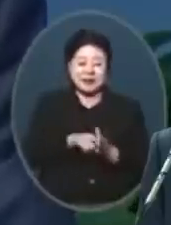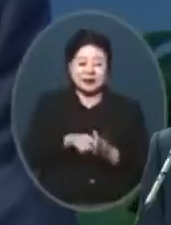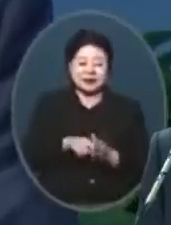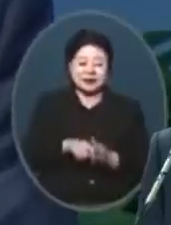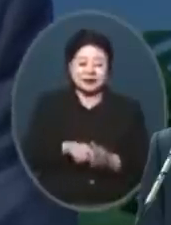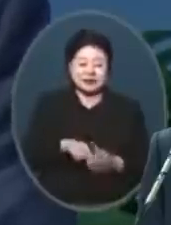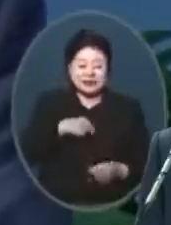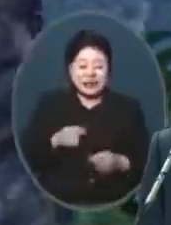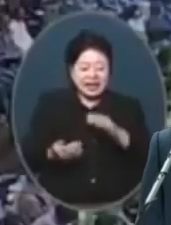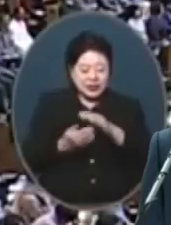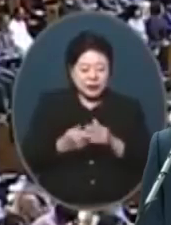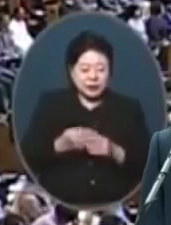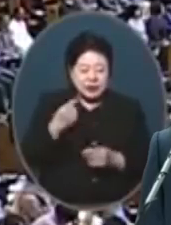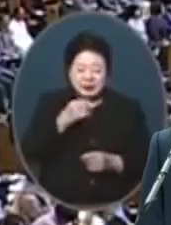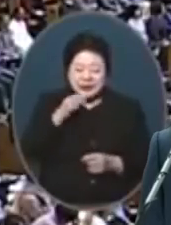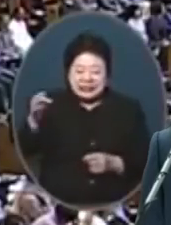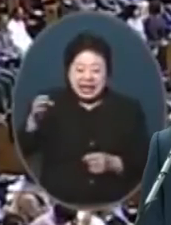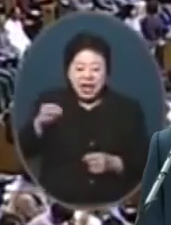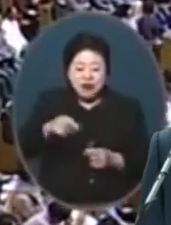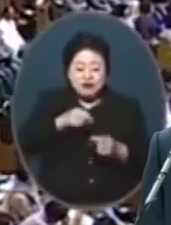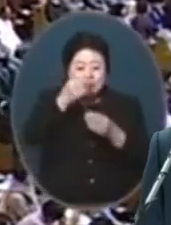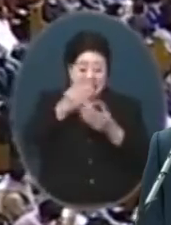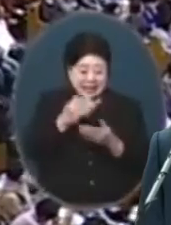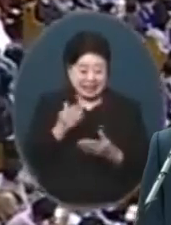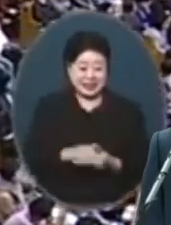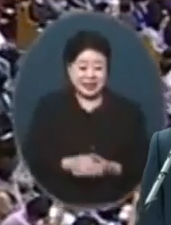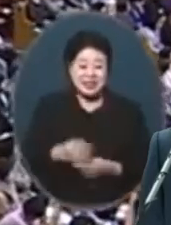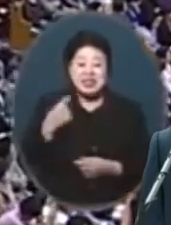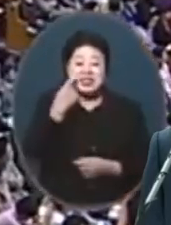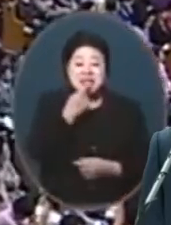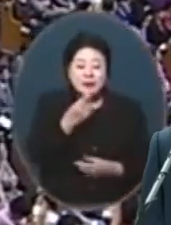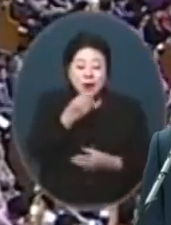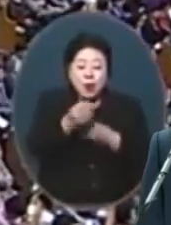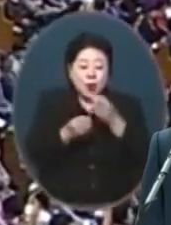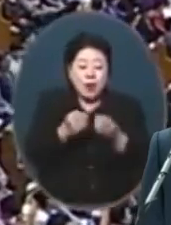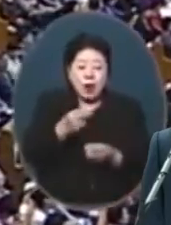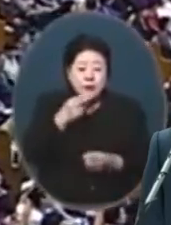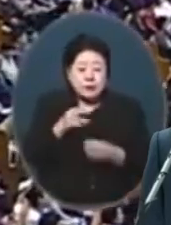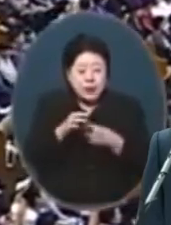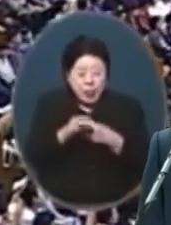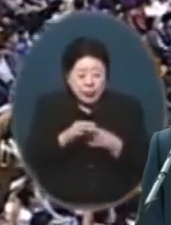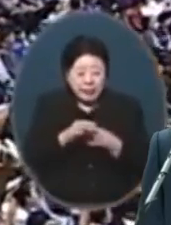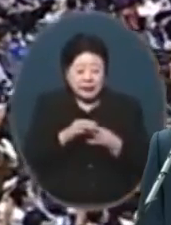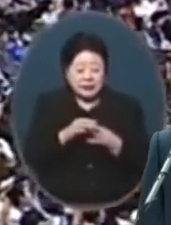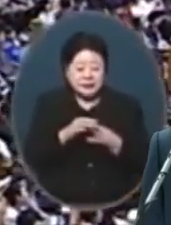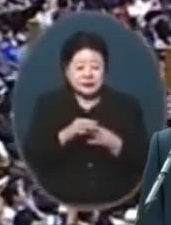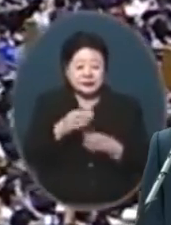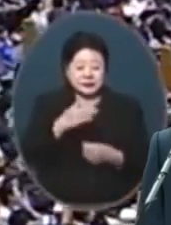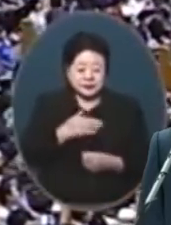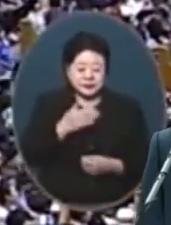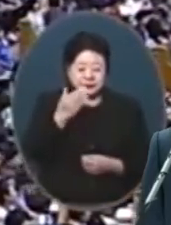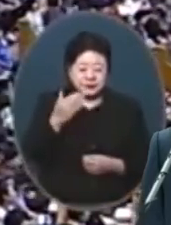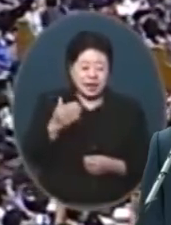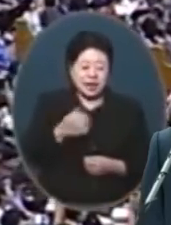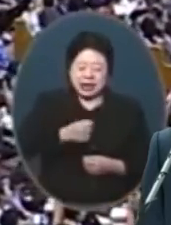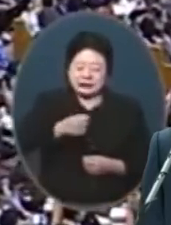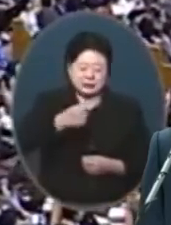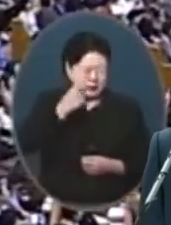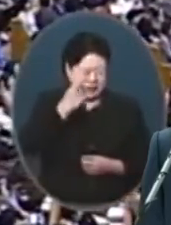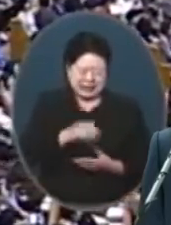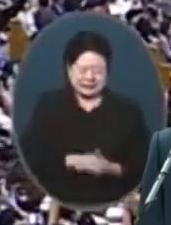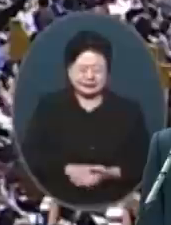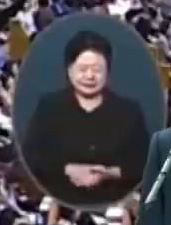입으로 시인해야 구원에 이른데 입으로 고백을 하지 않으면 내 소유가 되지